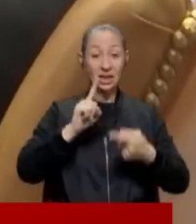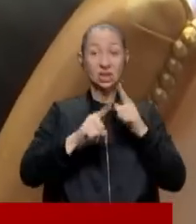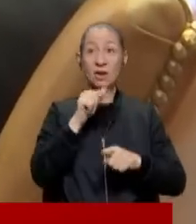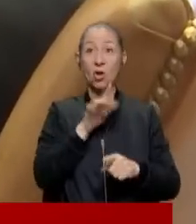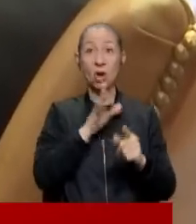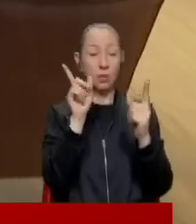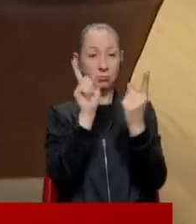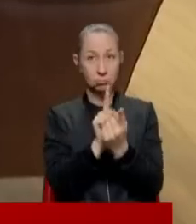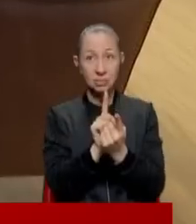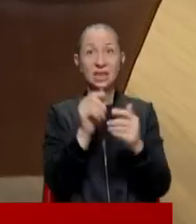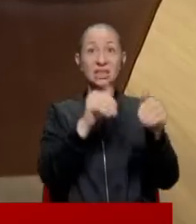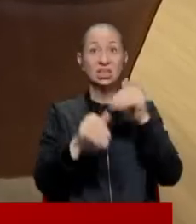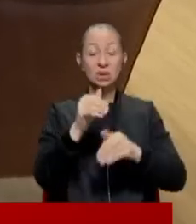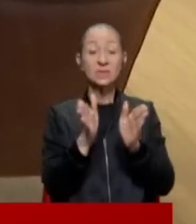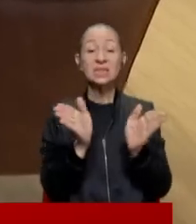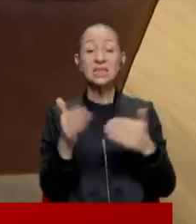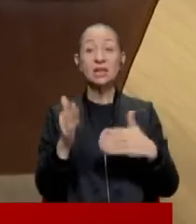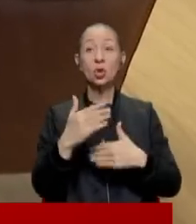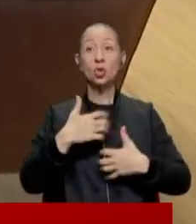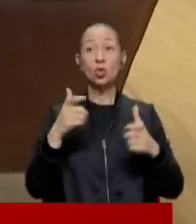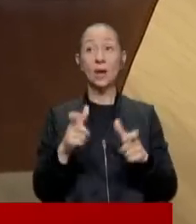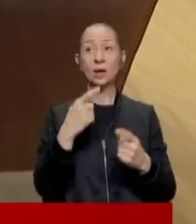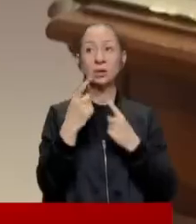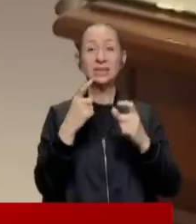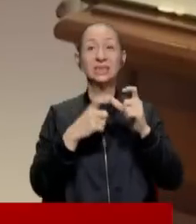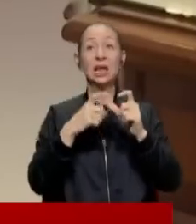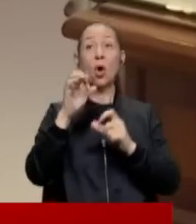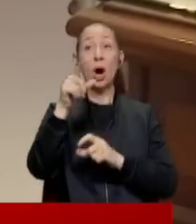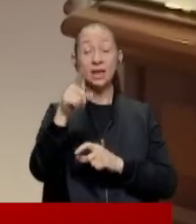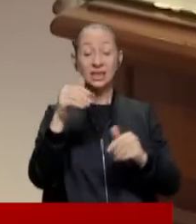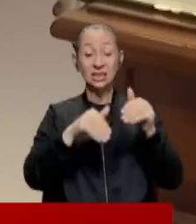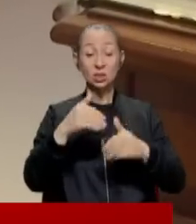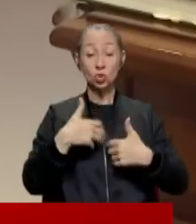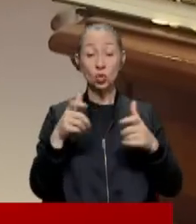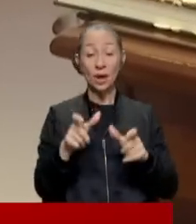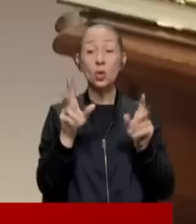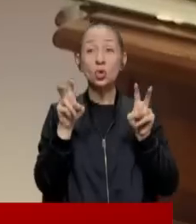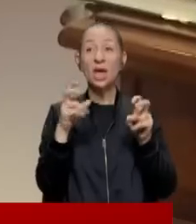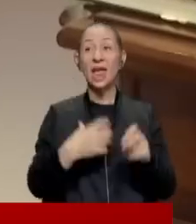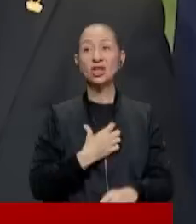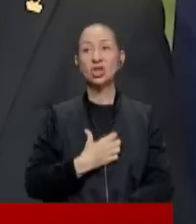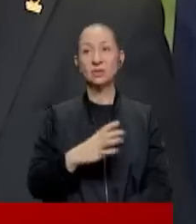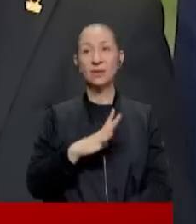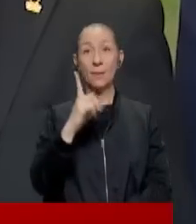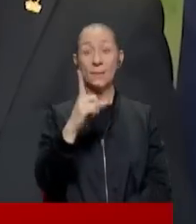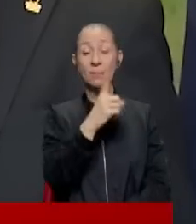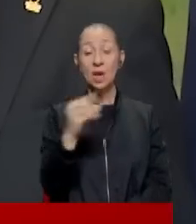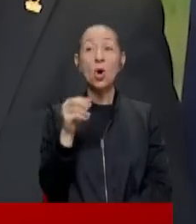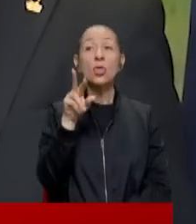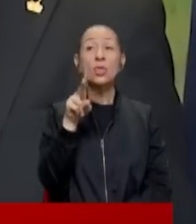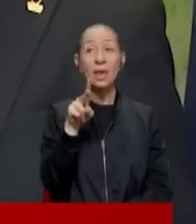adayı Kemal Kılıçdaroğlu ile seçim ve sandık güvenliğini görüştü Sinan o an seçim güvenliği konusunda endişelerimiz var dedi 1 milyon